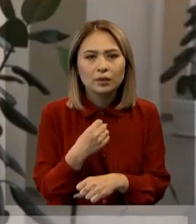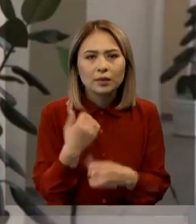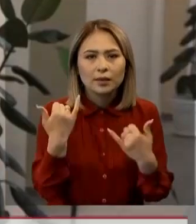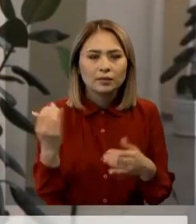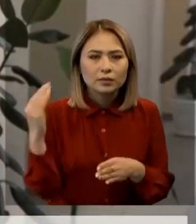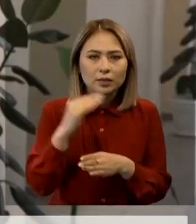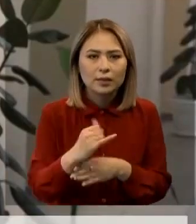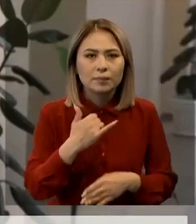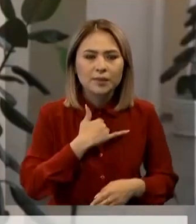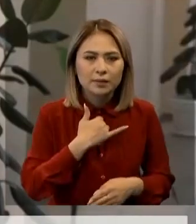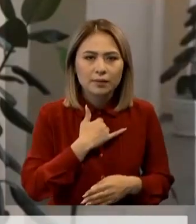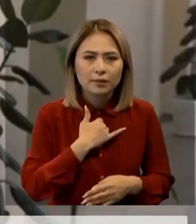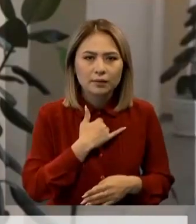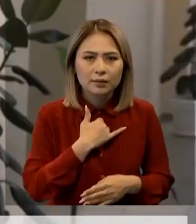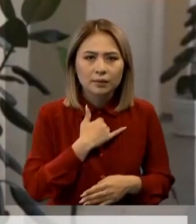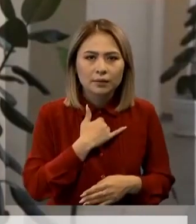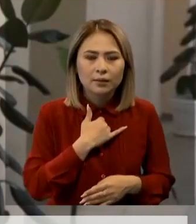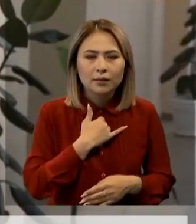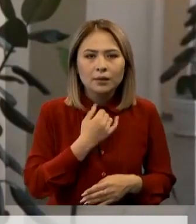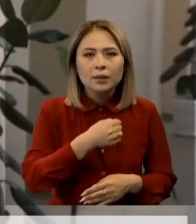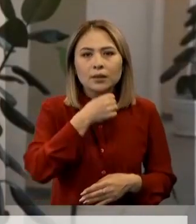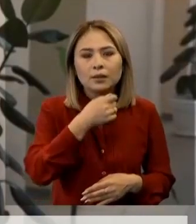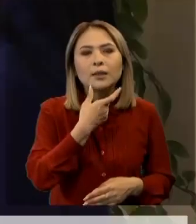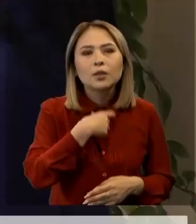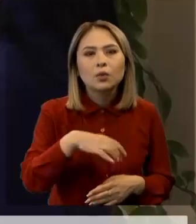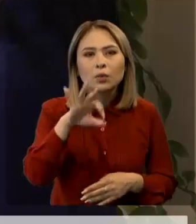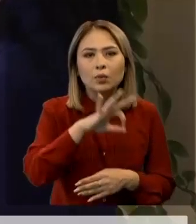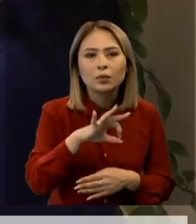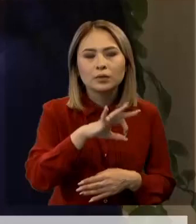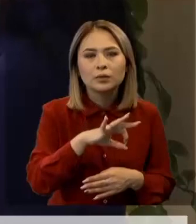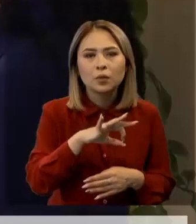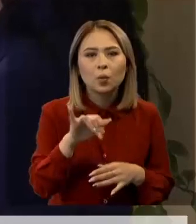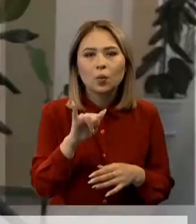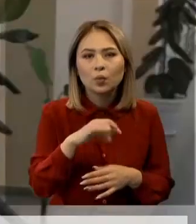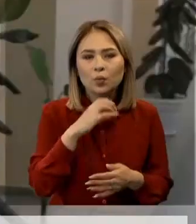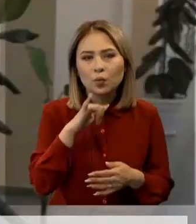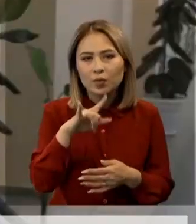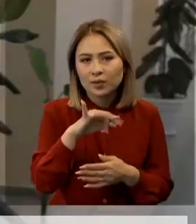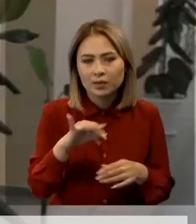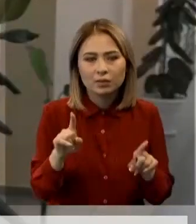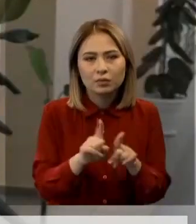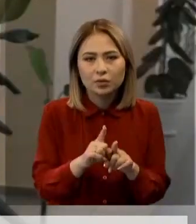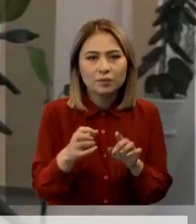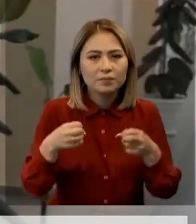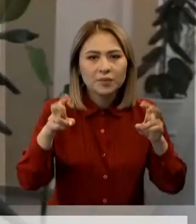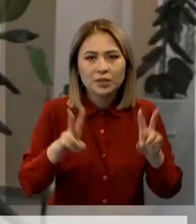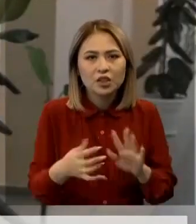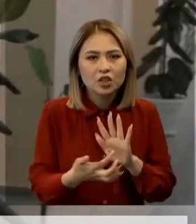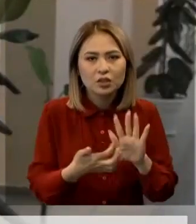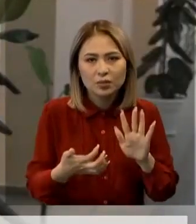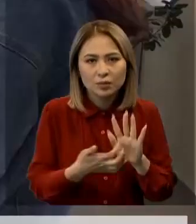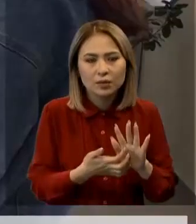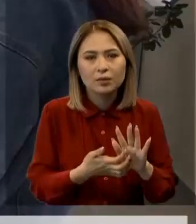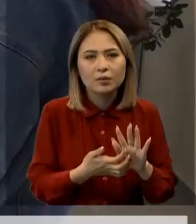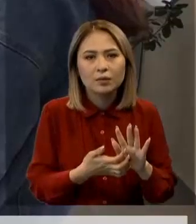қазіргі таңда бізге ересектер эндокринологы жетіспейді, УЗИ маман жетіспейді. Қазіргі таңда бізге дәрігер тапшылығы